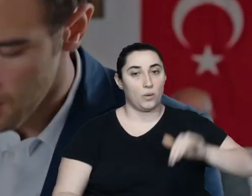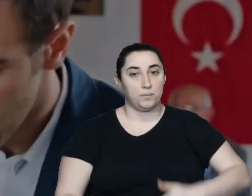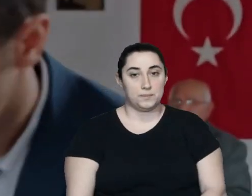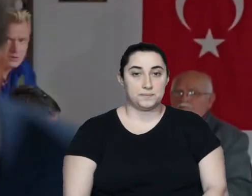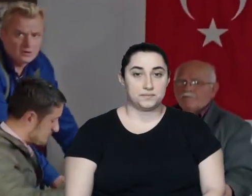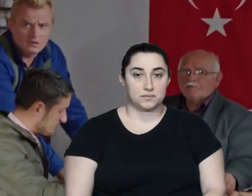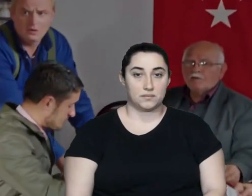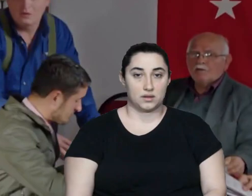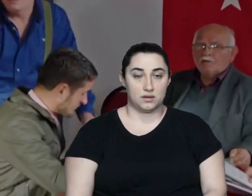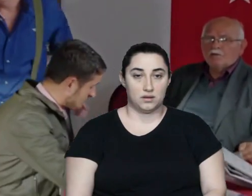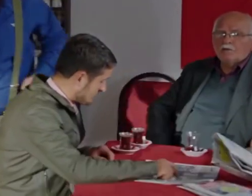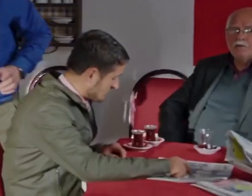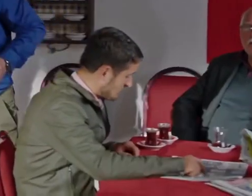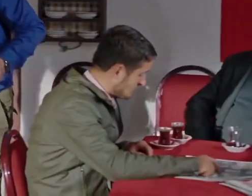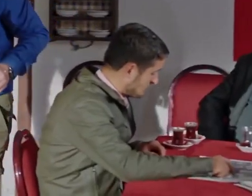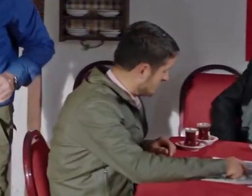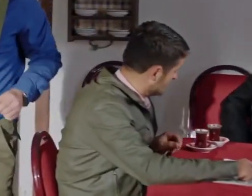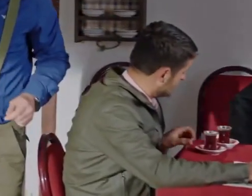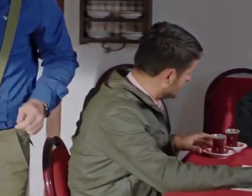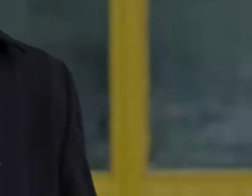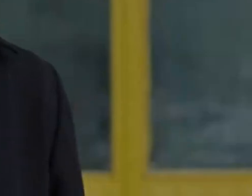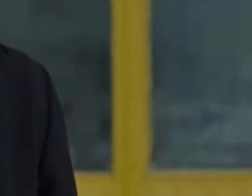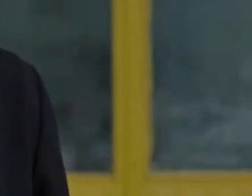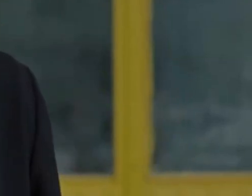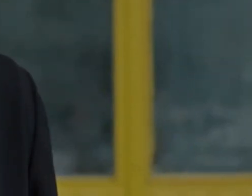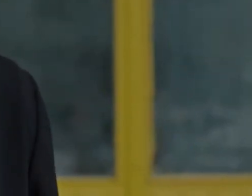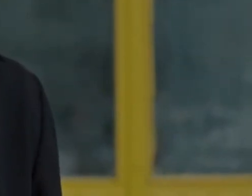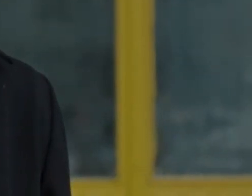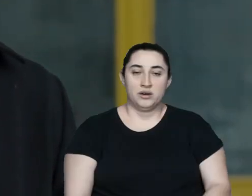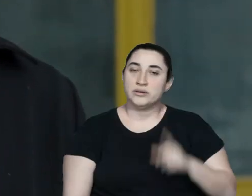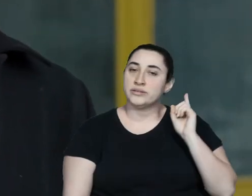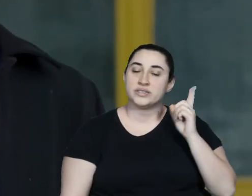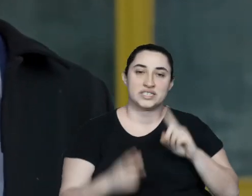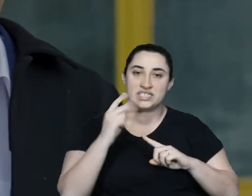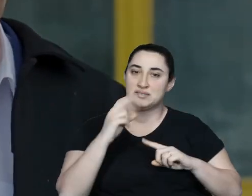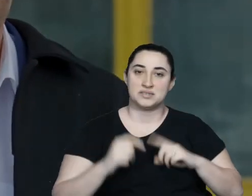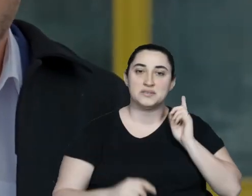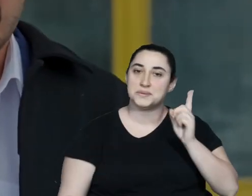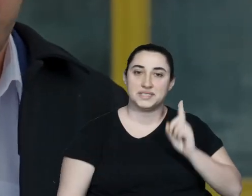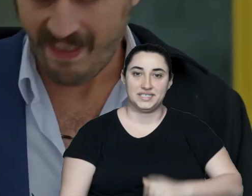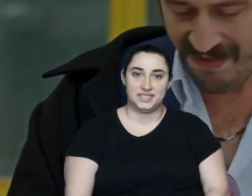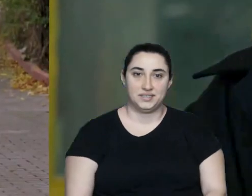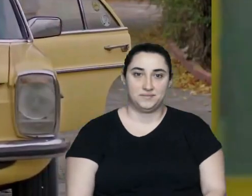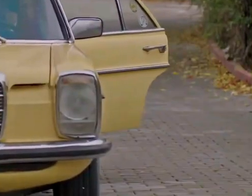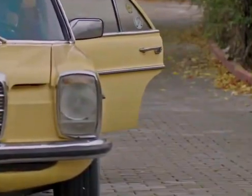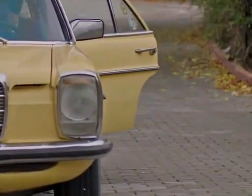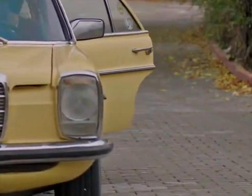hemen. Helmut'un aklı gene de onda kaldı. Ulan İsmail, ulan İsmail.